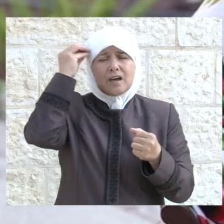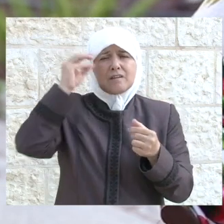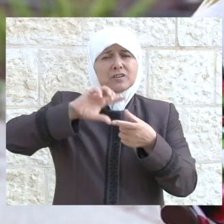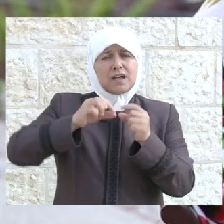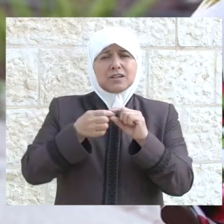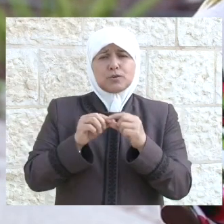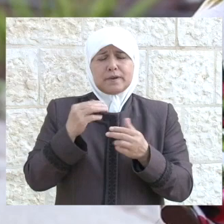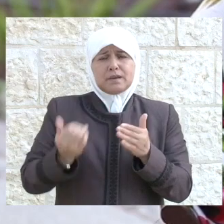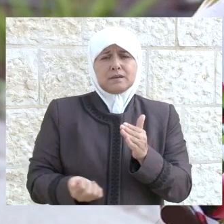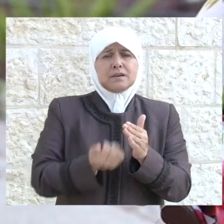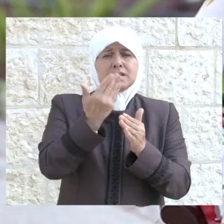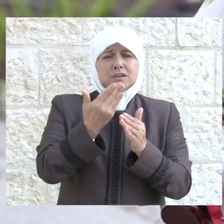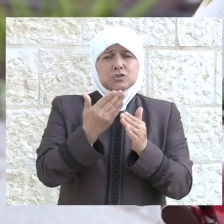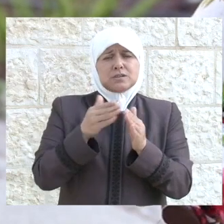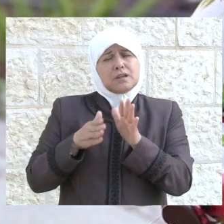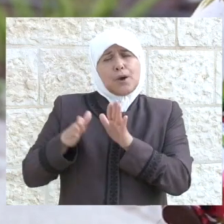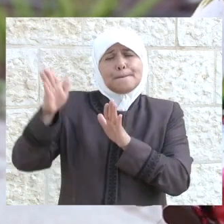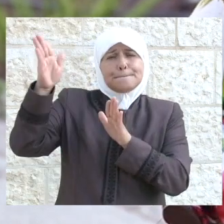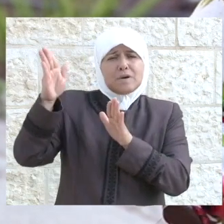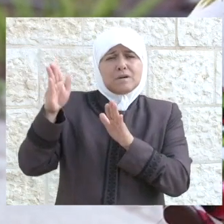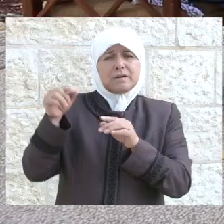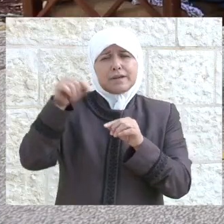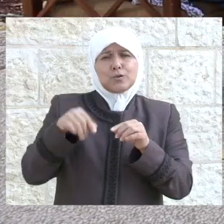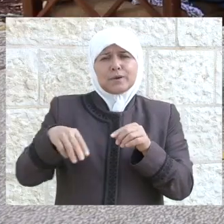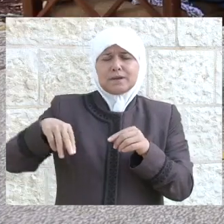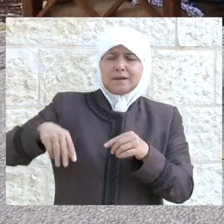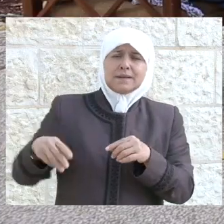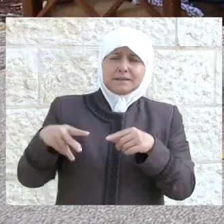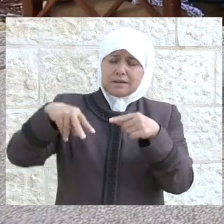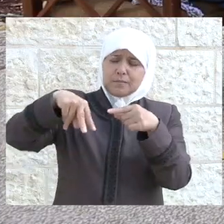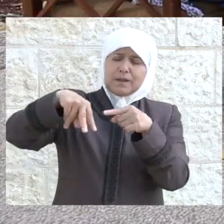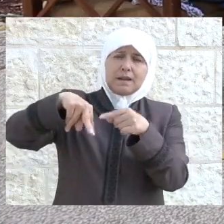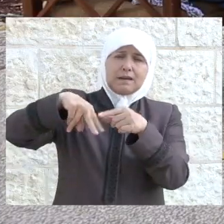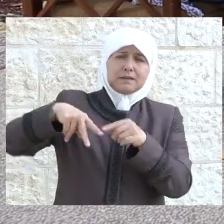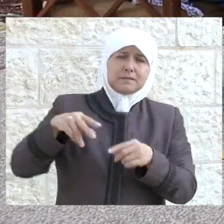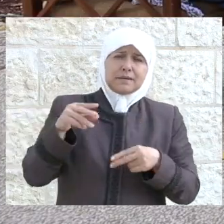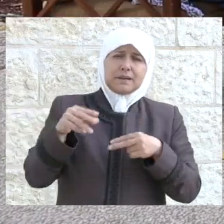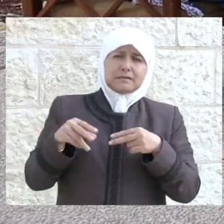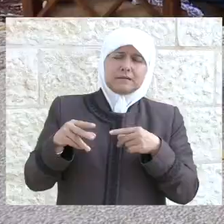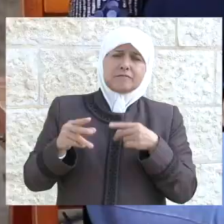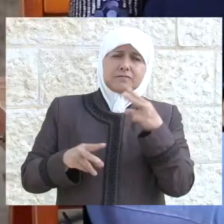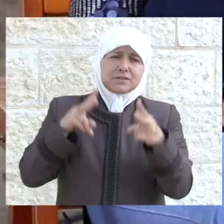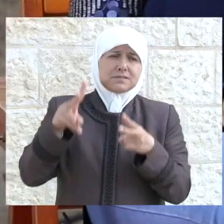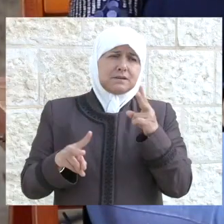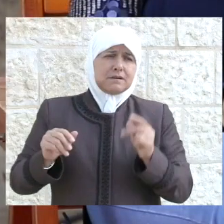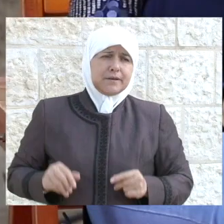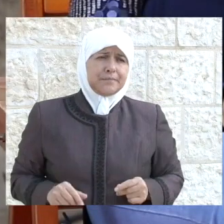أطراف صناعية في دول مختلفة مثل أمريكا، دبي وغيرها. جميلة جدا. ياسمين